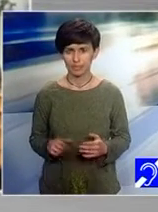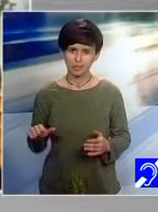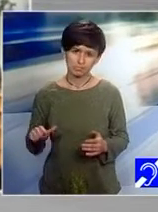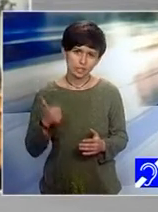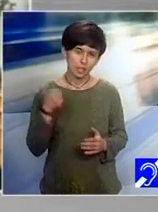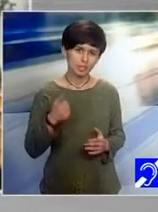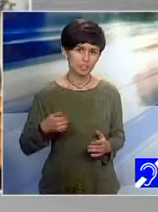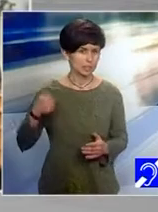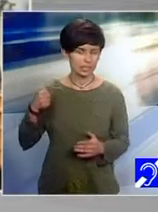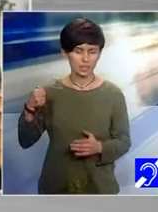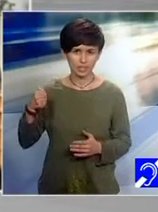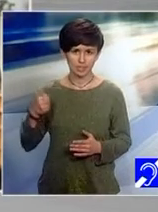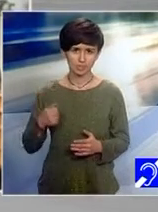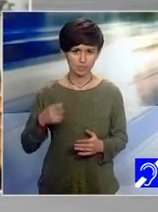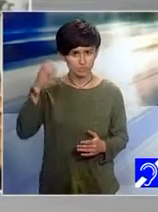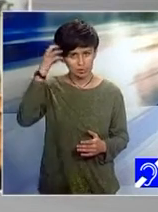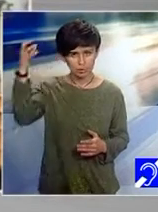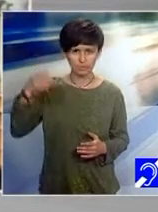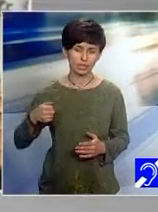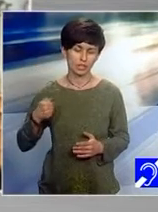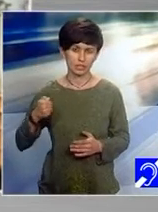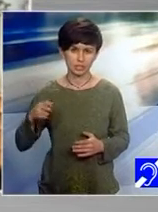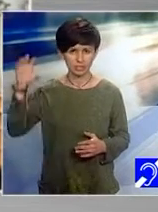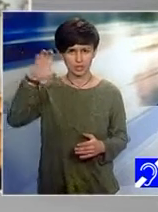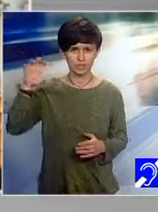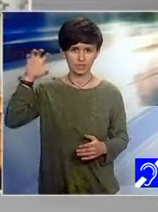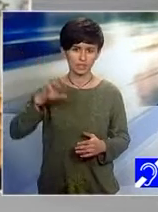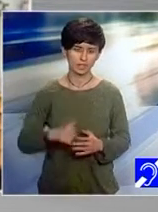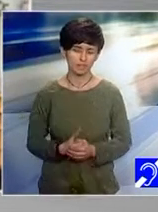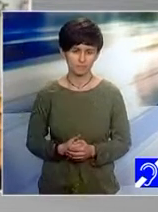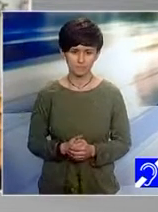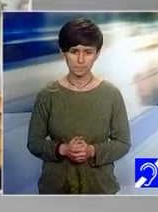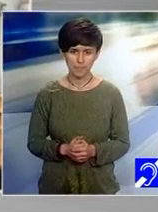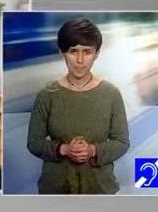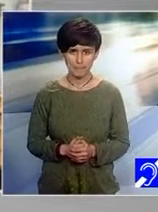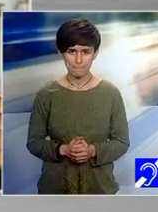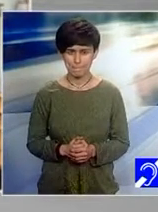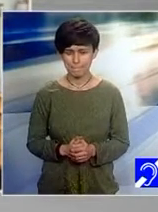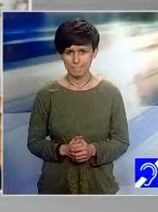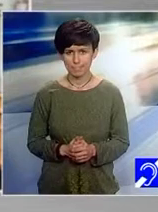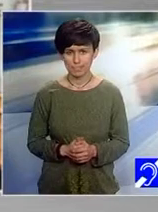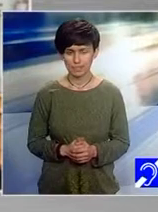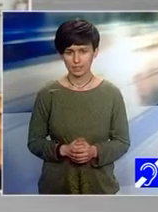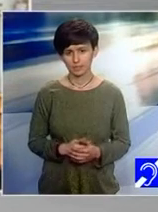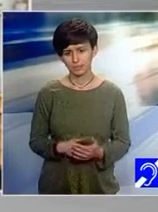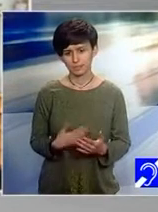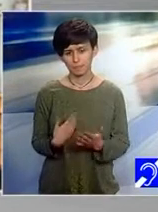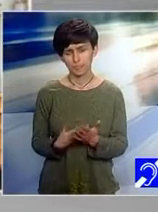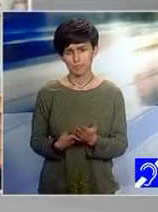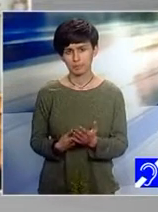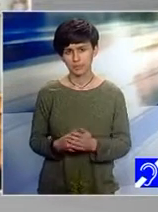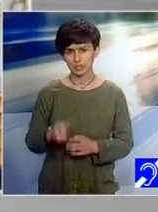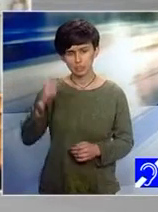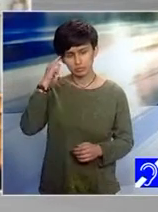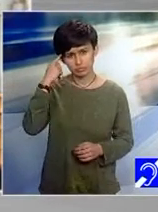revigorarea armenității în Transilvania și pentru